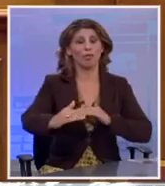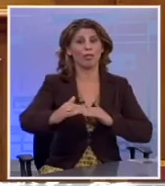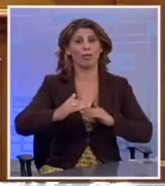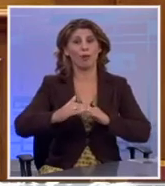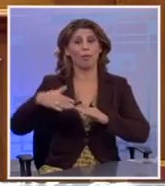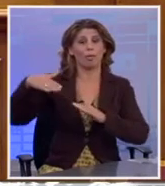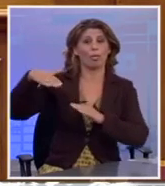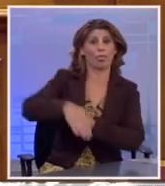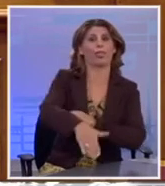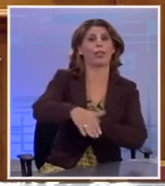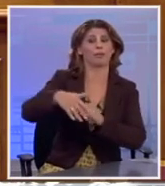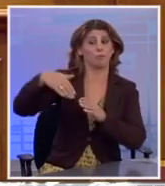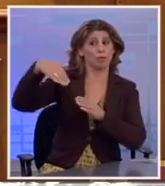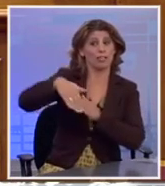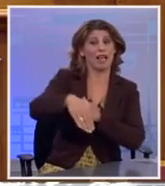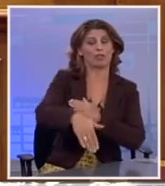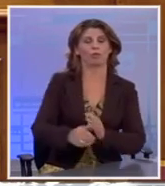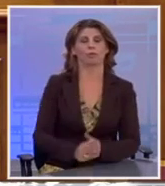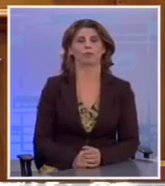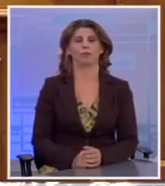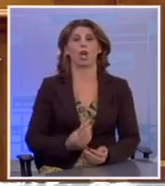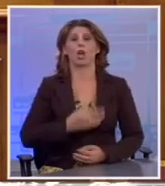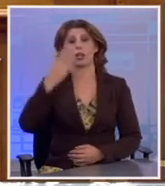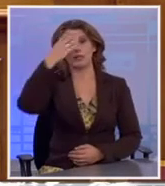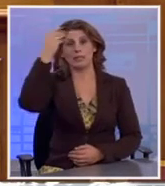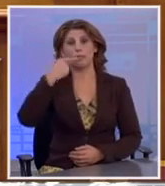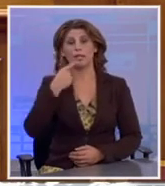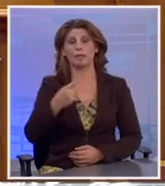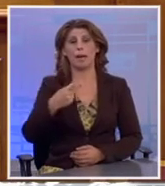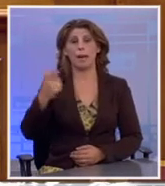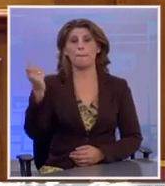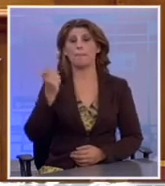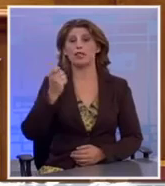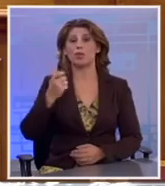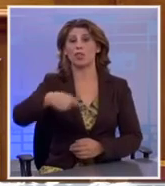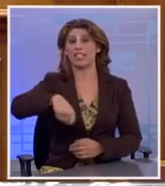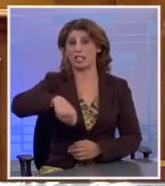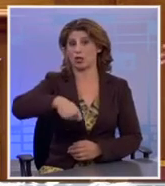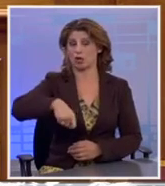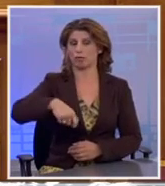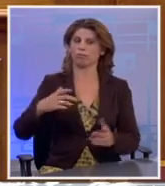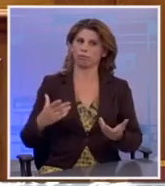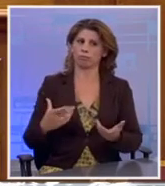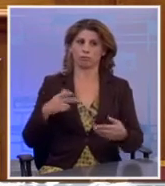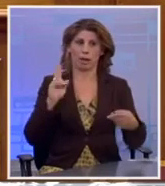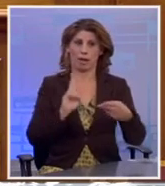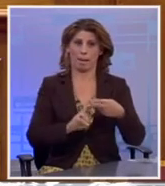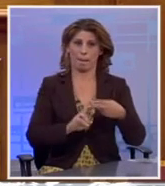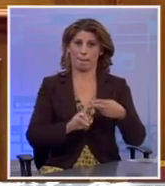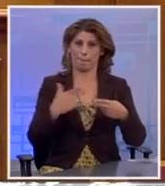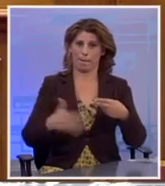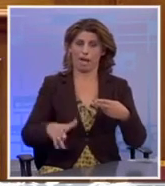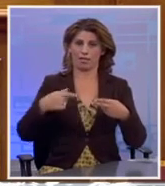τα κάτω. Ο κύριος Τσίπρας είπε κάτι για τους μισθούς των δικαστών, ότι αφού τους συνάντησε,